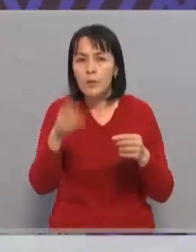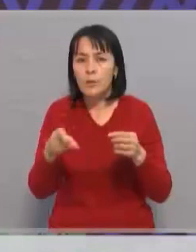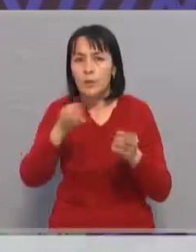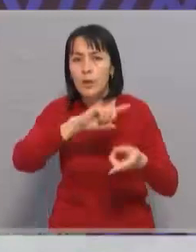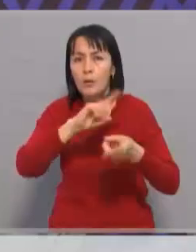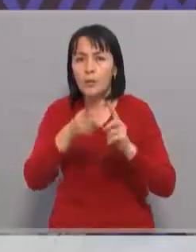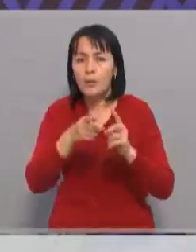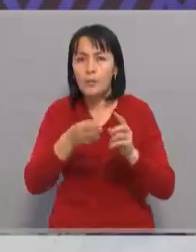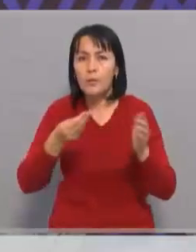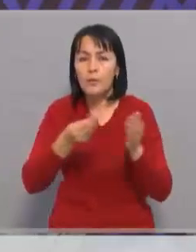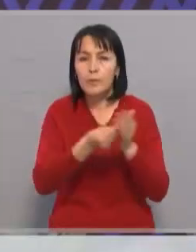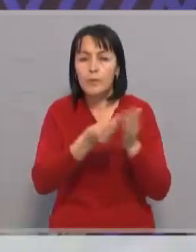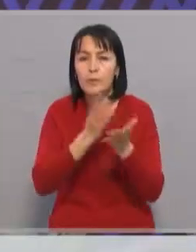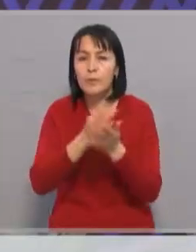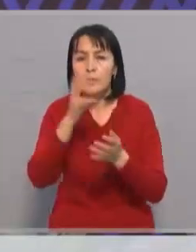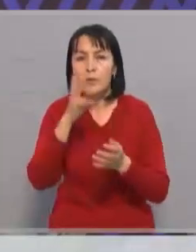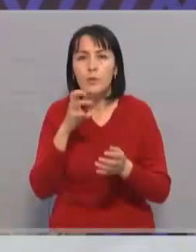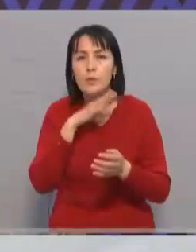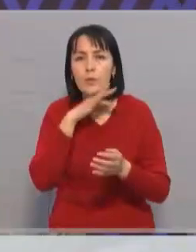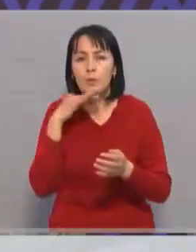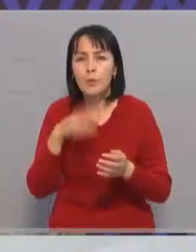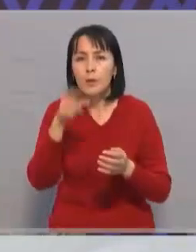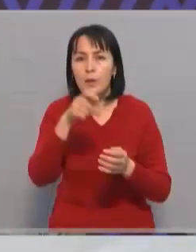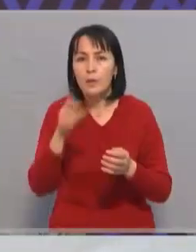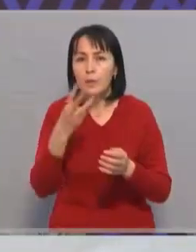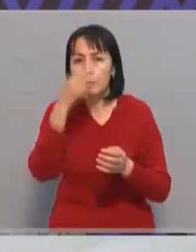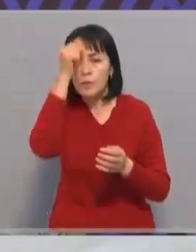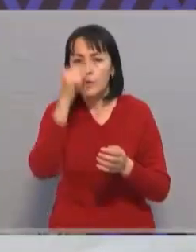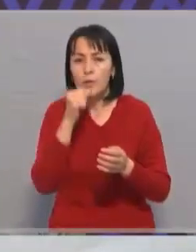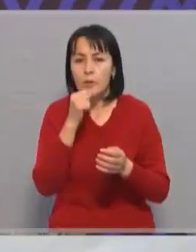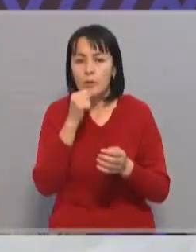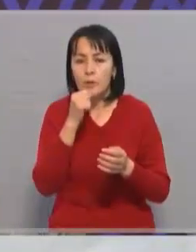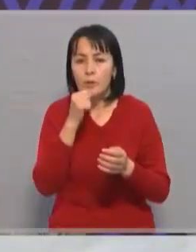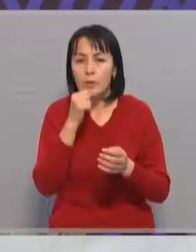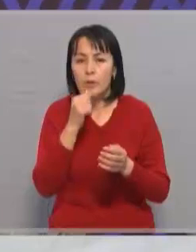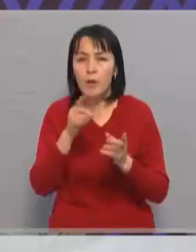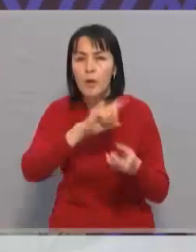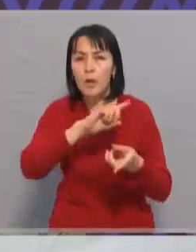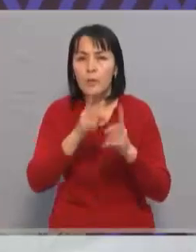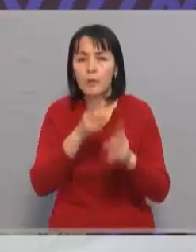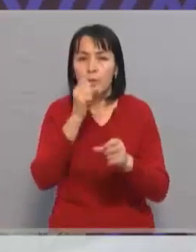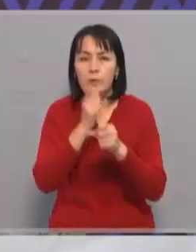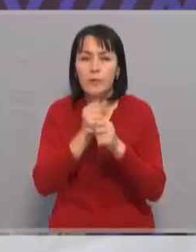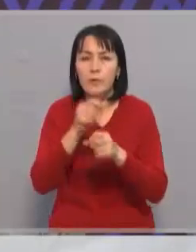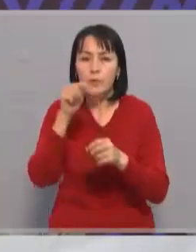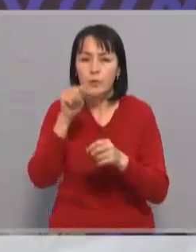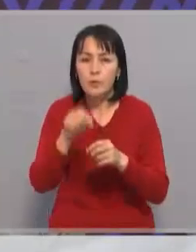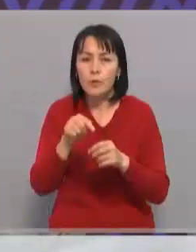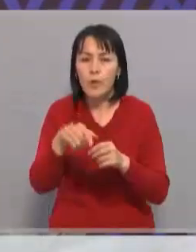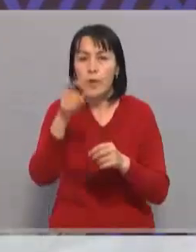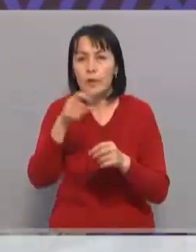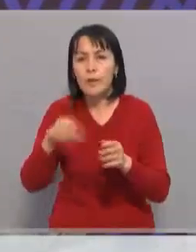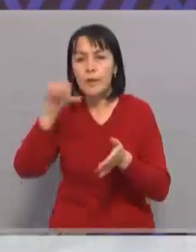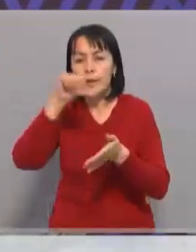болса, жалпылама көлемде 300-ден аса адам сізде 3 ай аралығында аударымдар жасаса, сондай